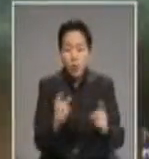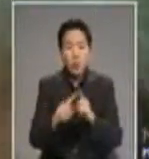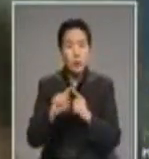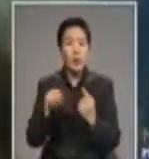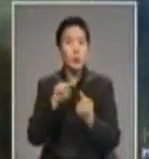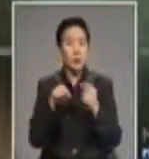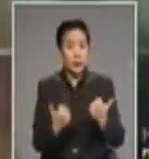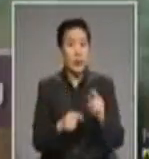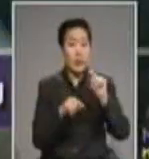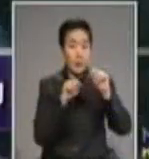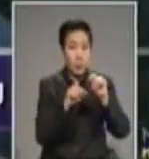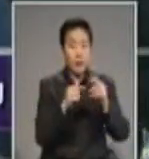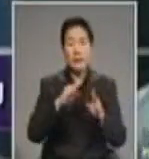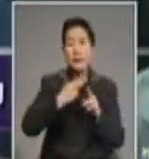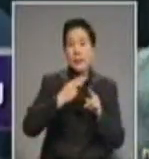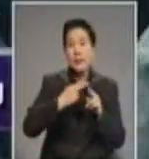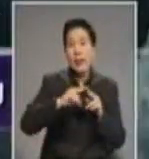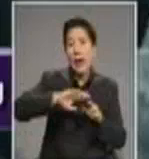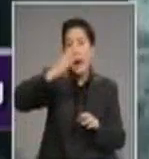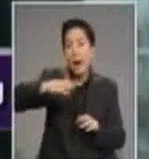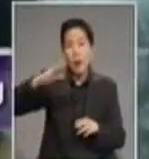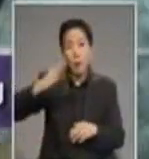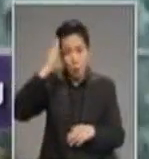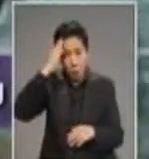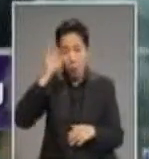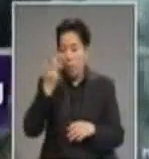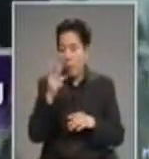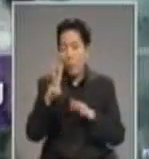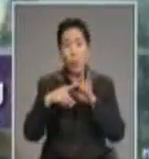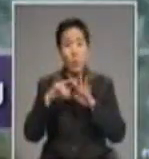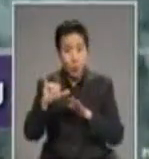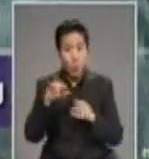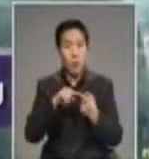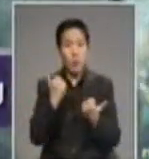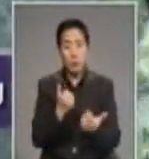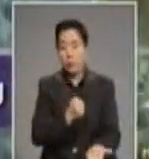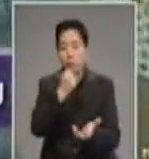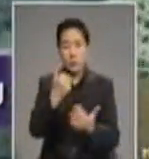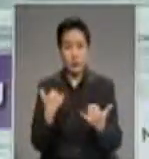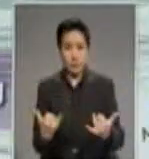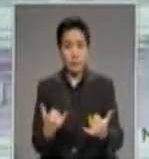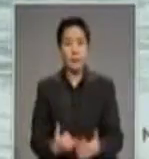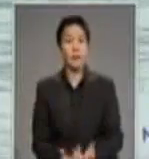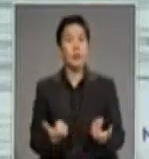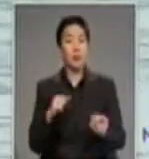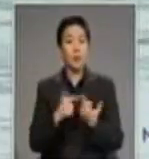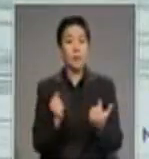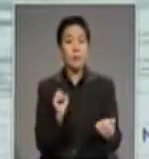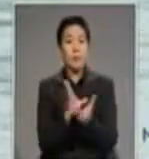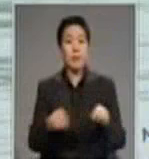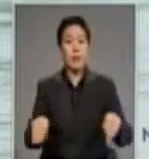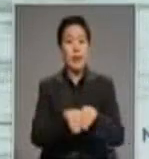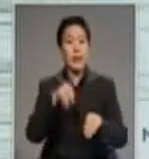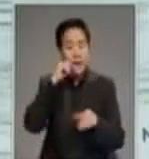ตำบลเขาหัวควายอำเภอพูนพินจังหวัดสุราษฎรธานีแห่งนี้ครับพื้นที่ที่ตั้งอยู่ที่ริมแม่